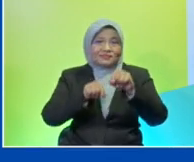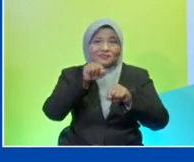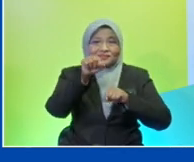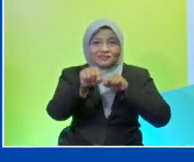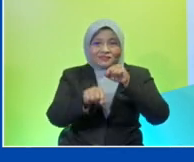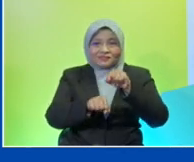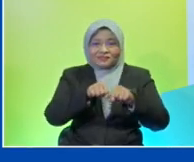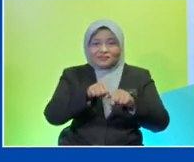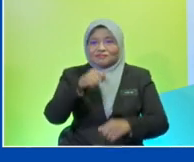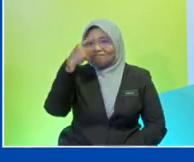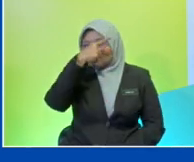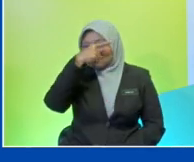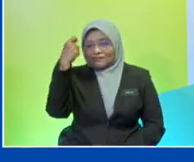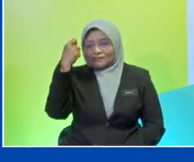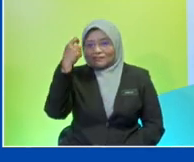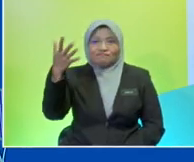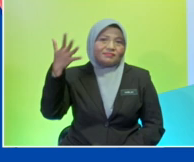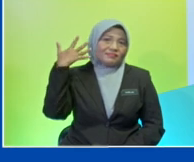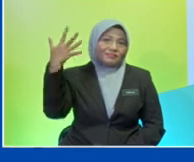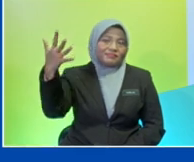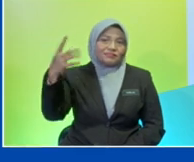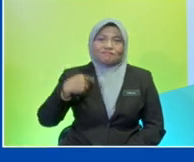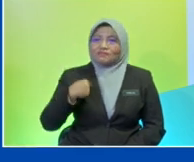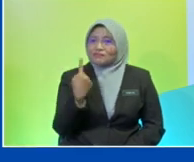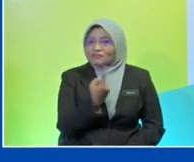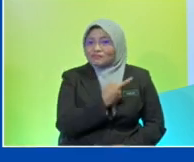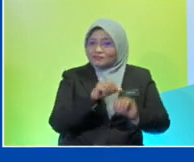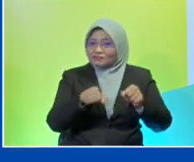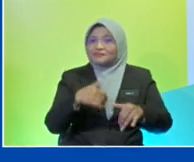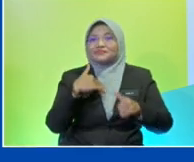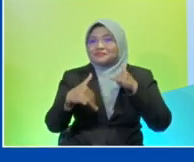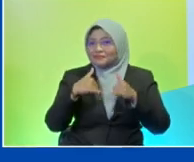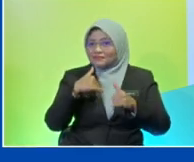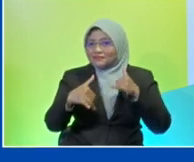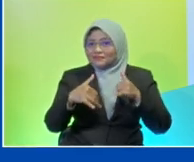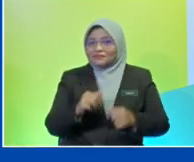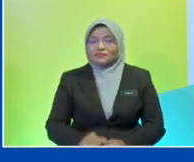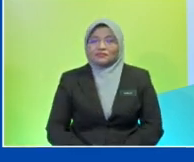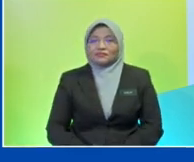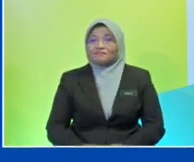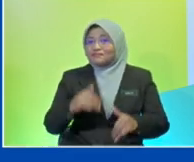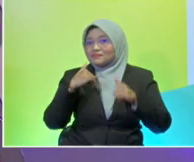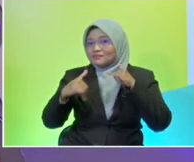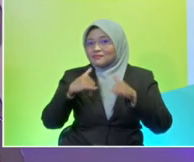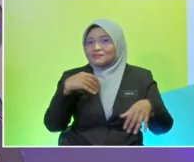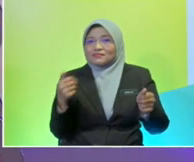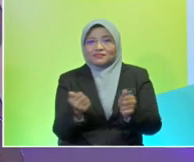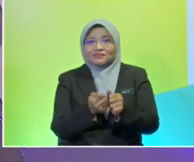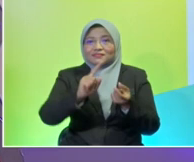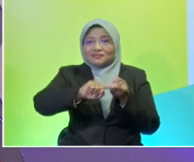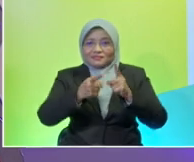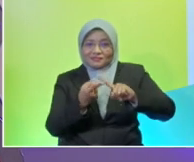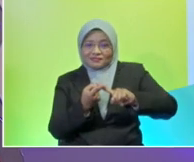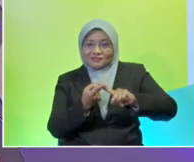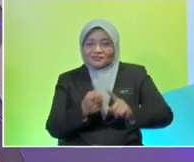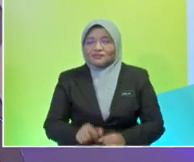rono kita bermain kan dan kita juga beli pemain bersama mereka bisa dan murid-murid